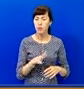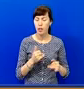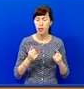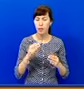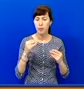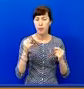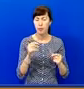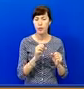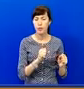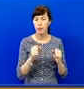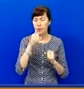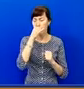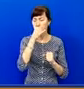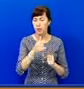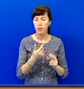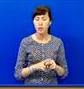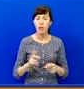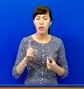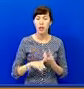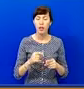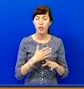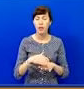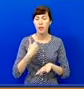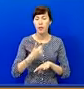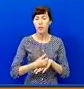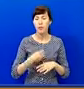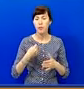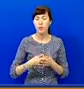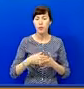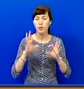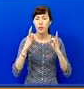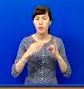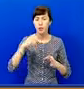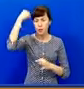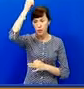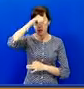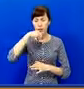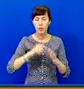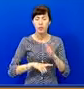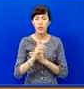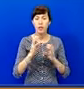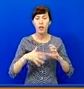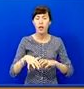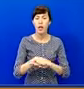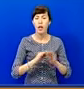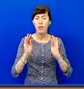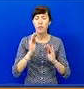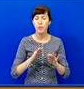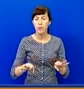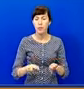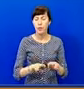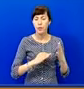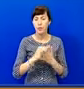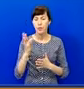бағаны ұстап тұру мүмкін емес. Осылай деген сала жетекшісі бағаны күзде емес жыл басынан бастап халықаралық индикаторға сай жоғарылату